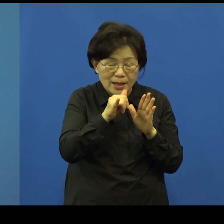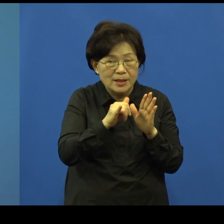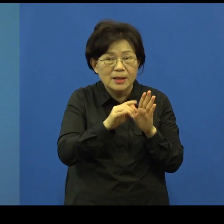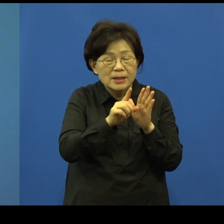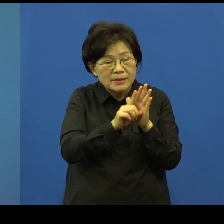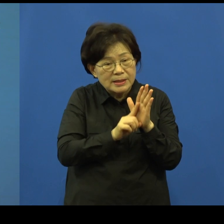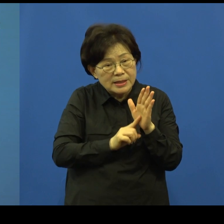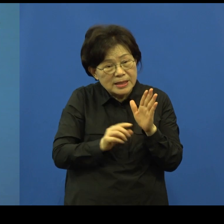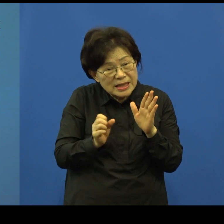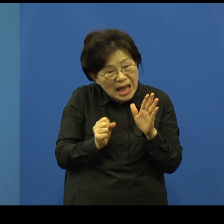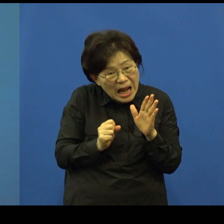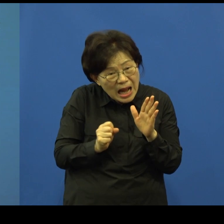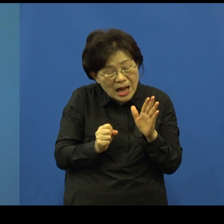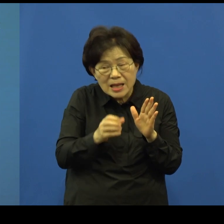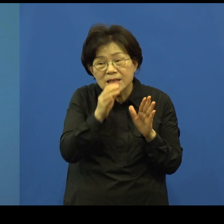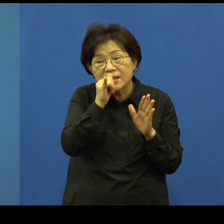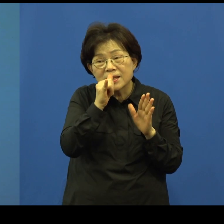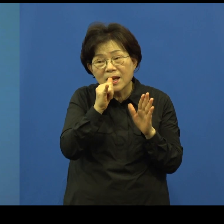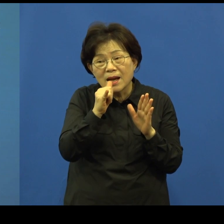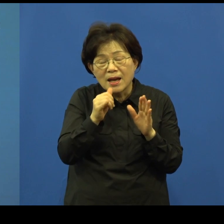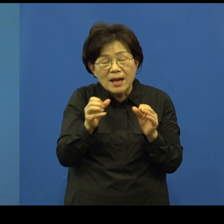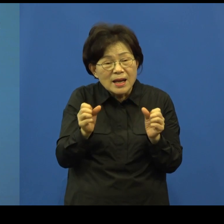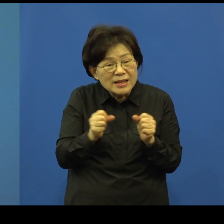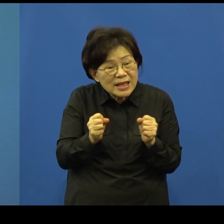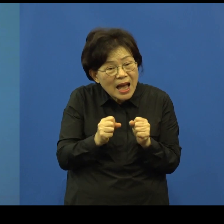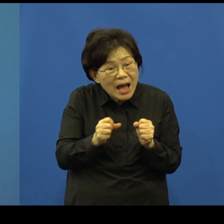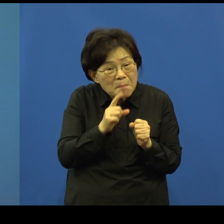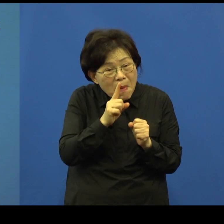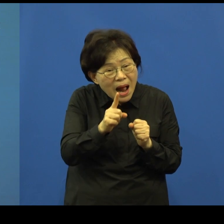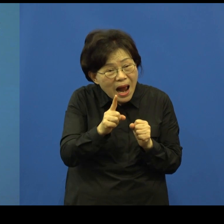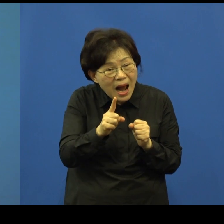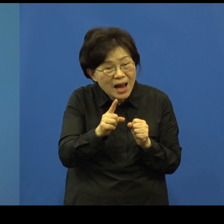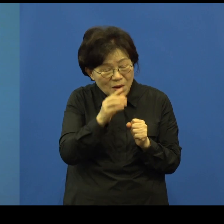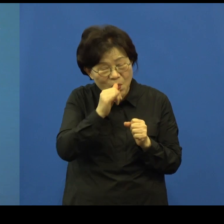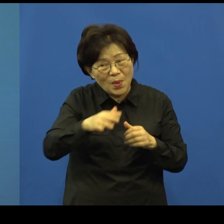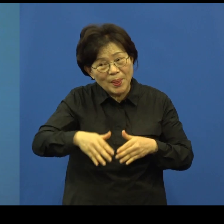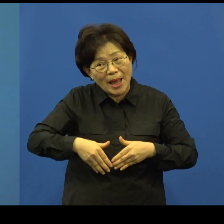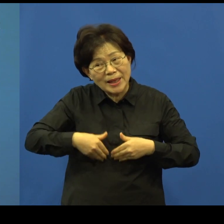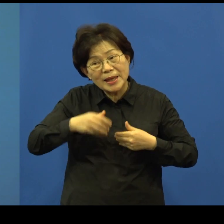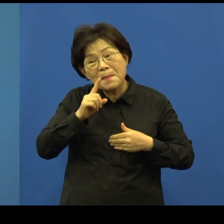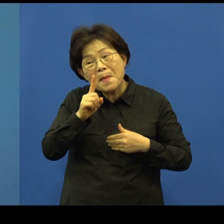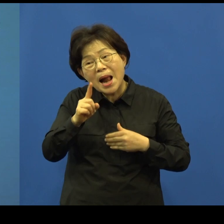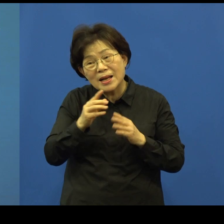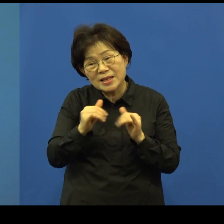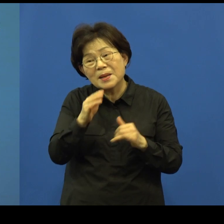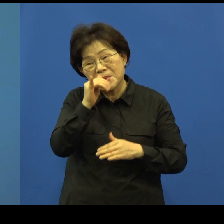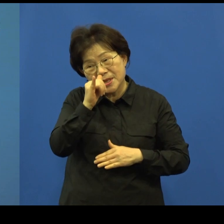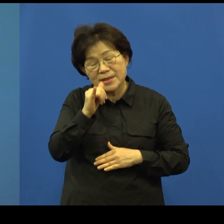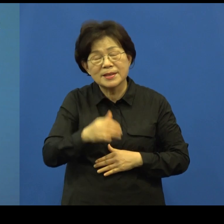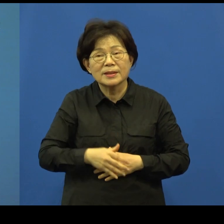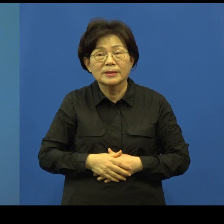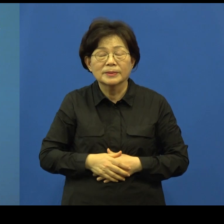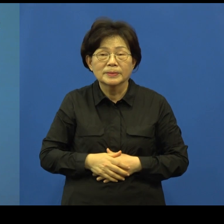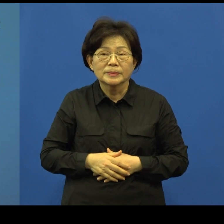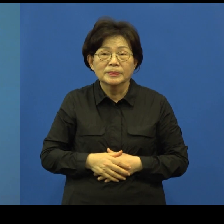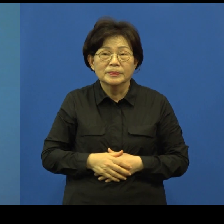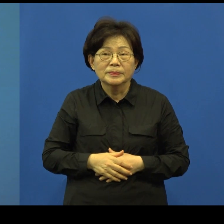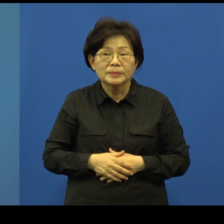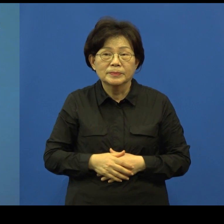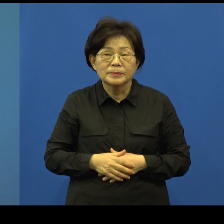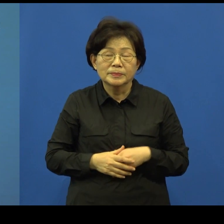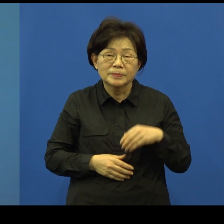수 있어요, 여러분. 향기가 나는 언어가 있을 수 있어요. 어떤 사람이 언어의 온도라는 책도 썼습니다만 굉장히